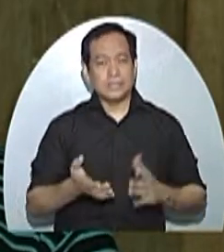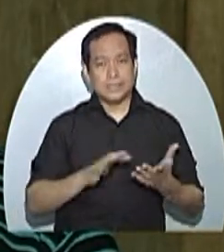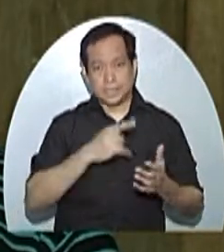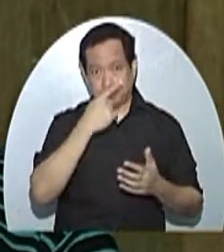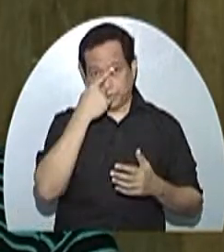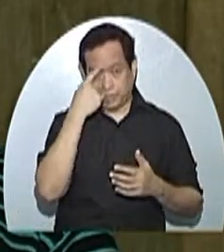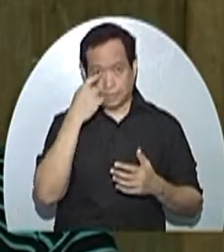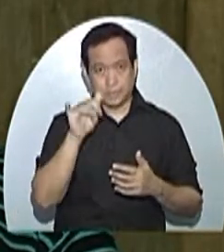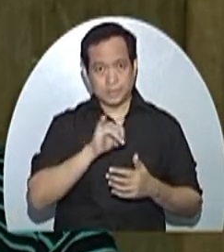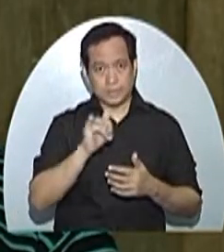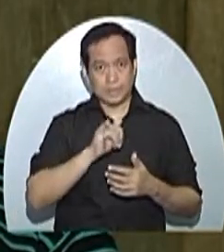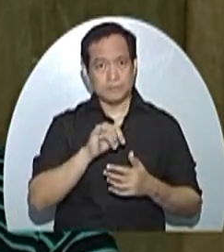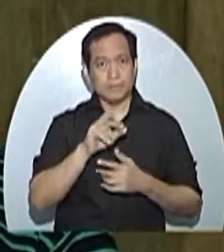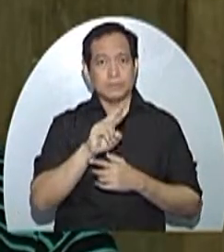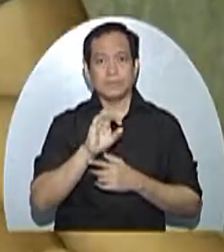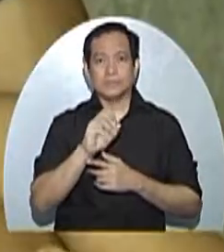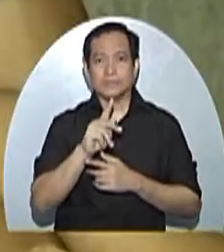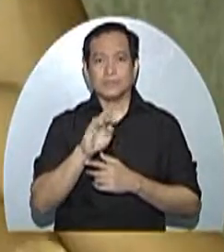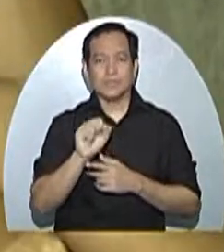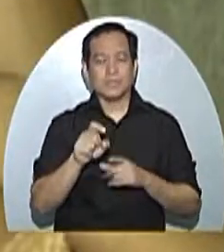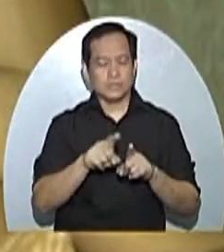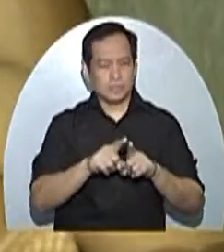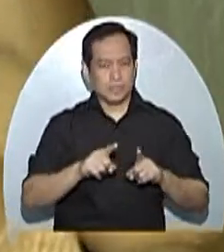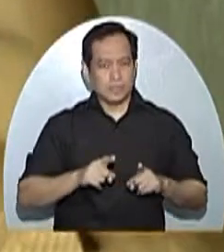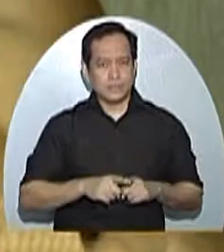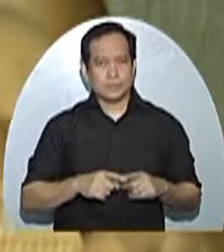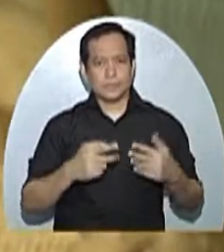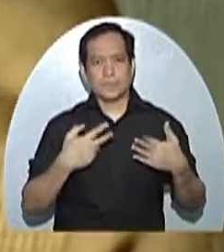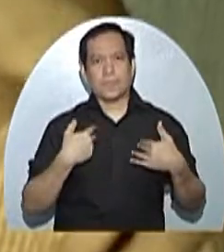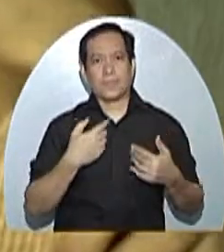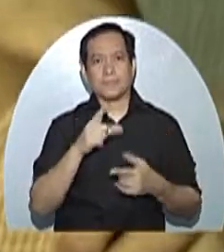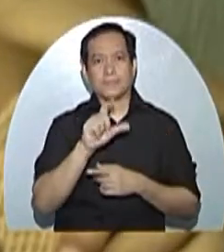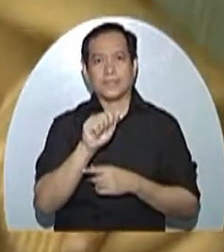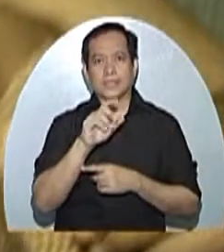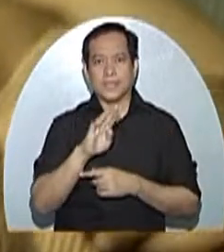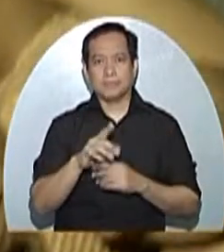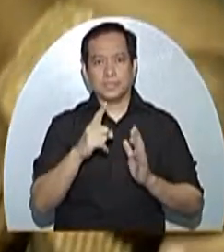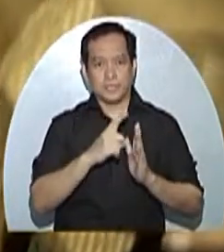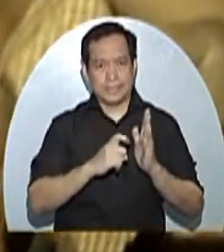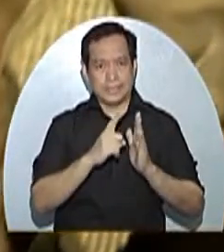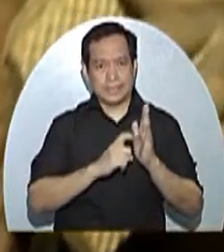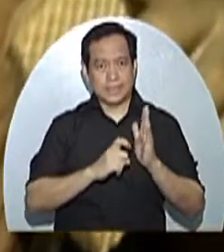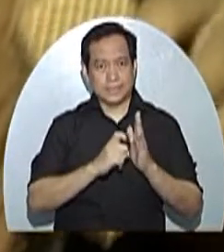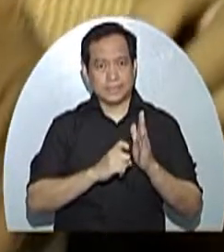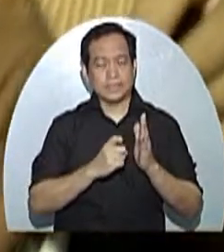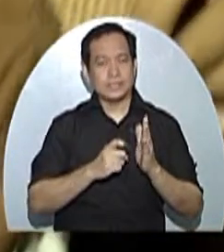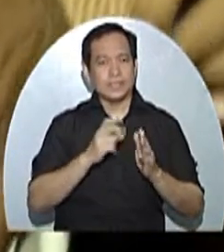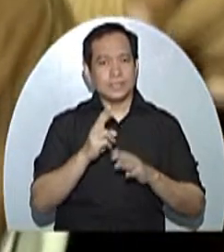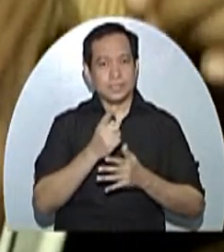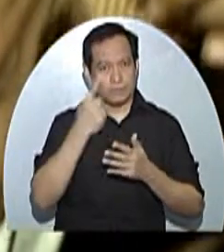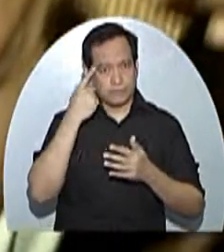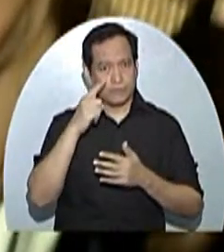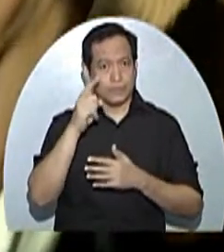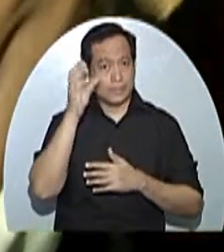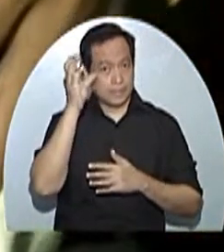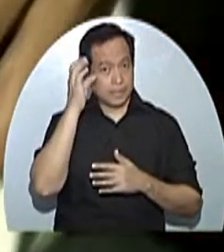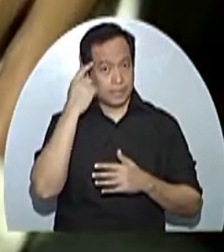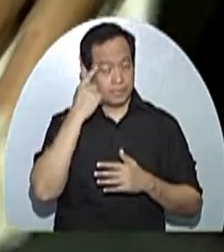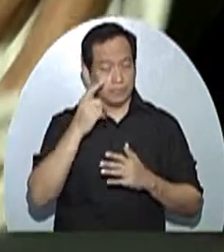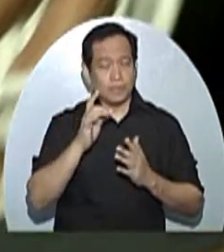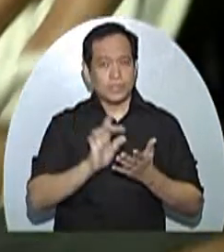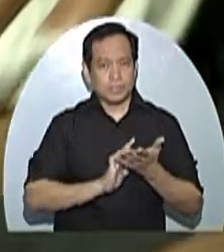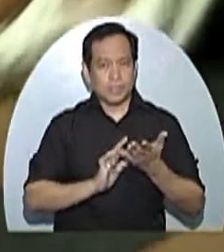din ni Cedrick na may rickets po. Maraming laboratory tests ang kinailangang gawin kay Cedrick para sa